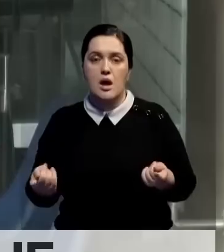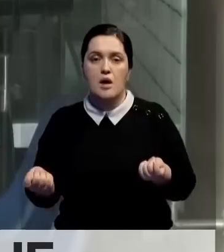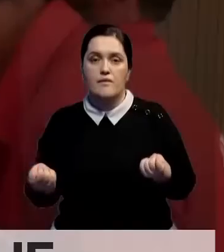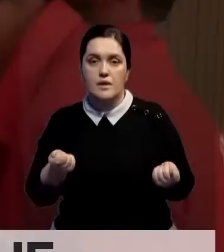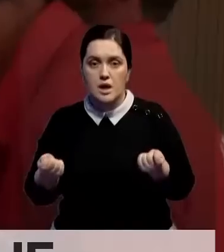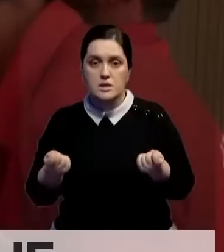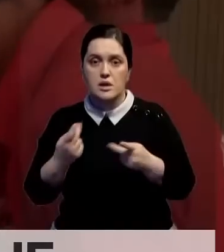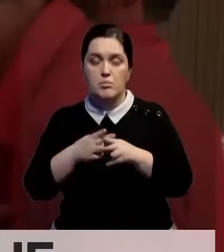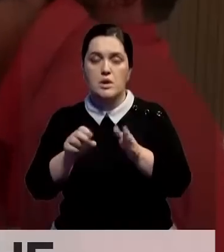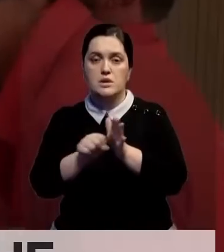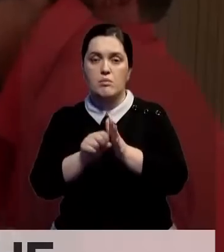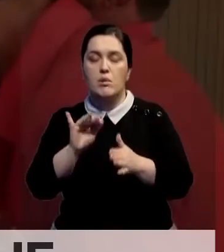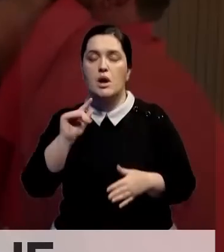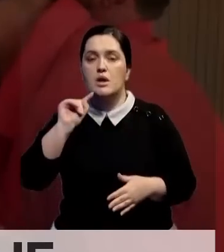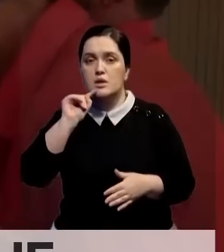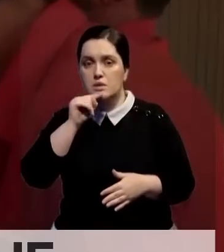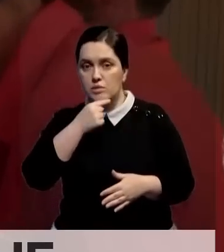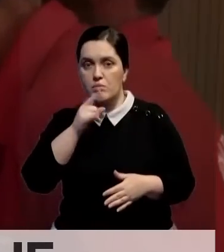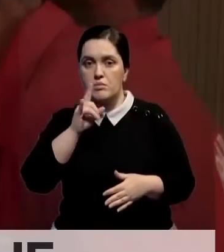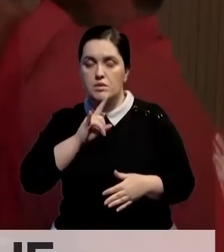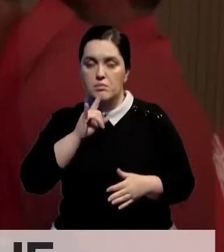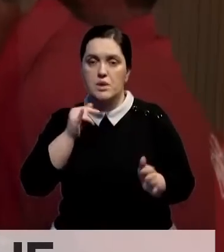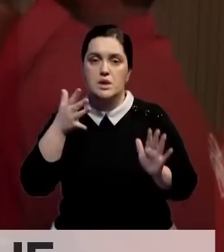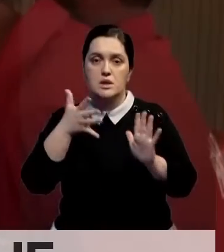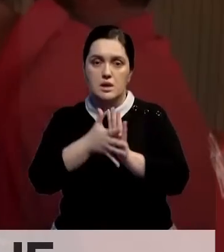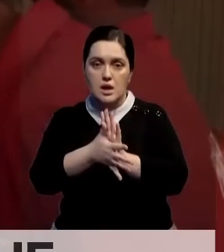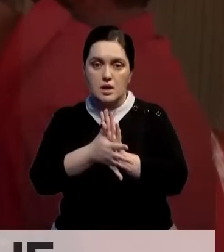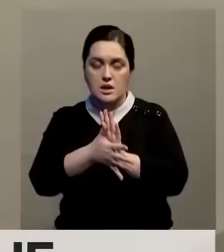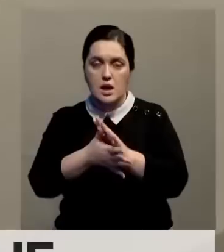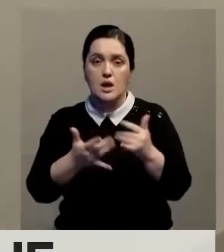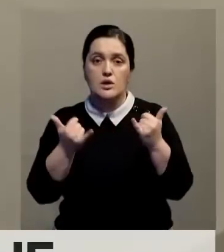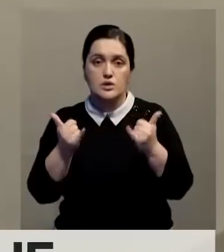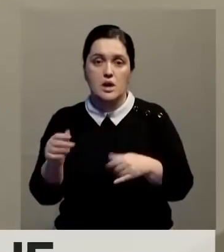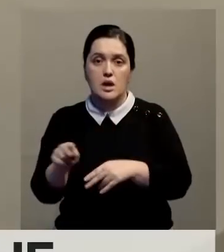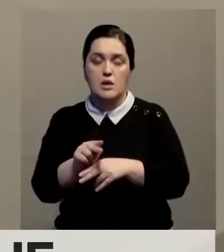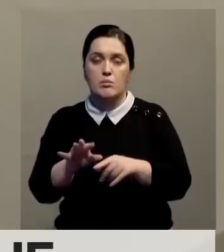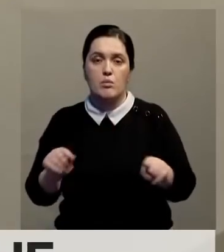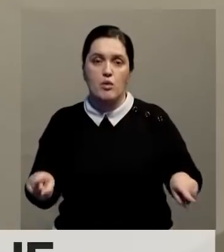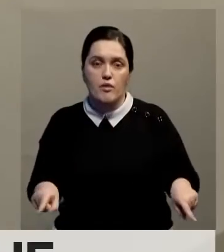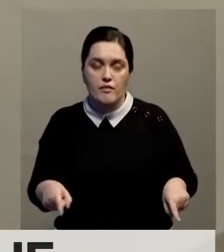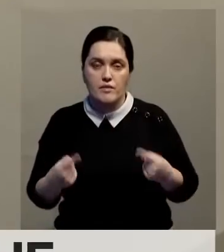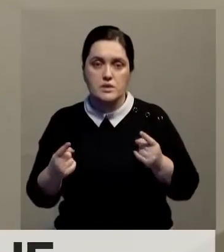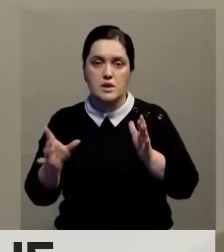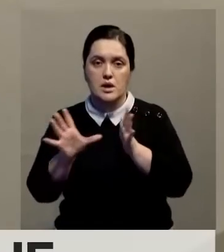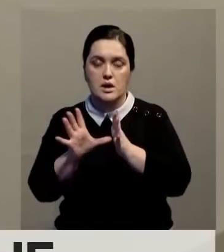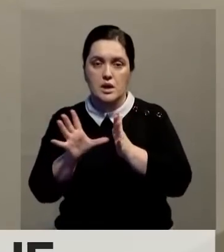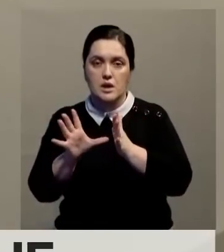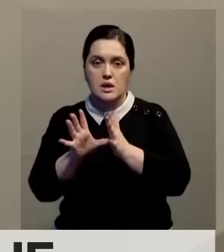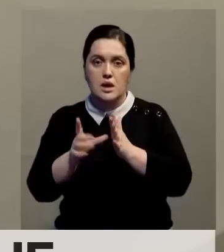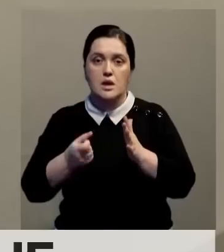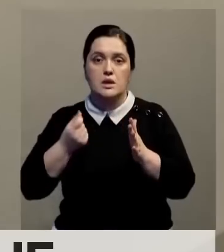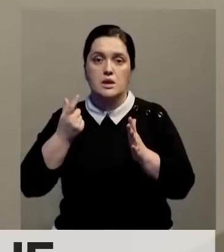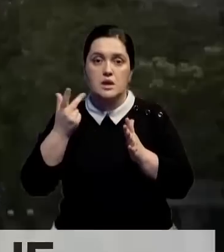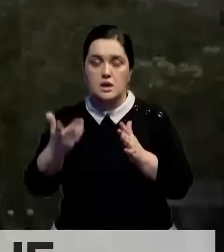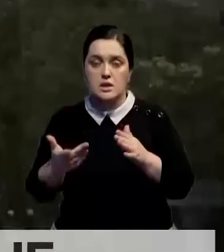такой шаг зимой для экономии топлива и затрат на него. Сейчас проводятся работы по восстановлению электроснабжения. Несколько